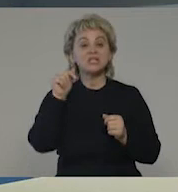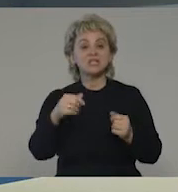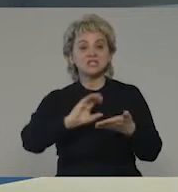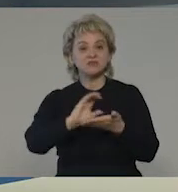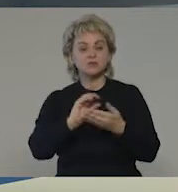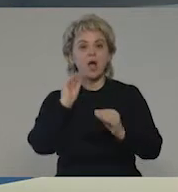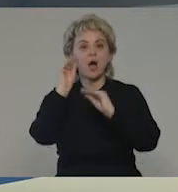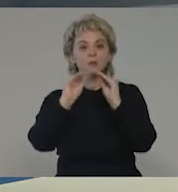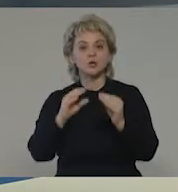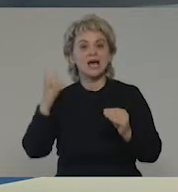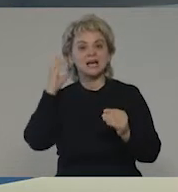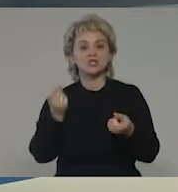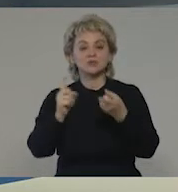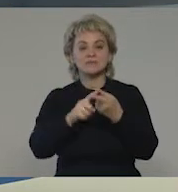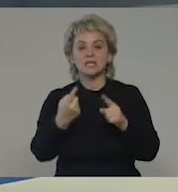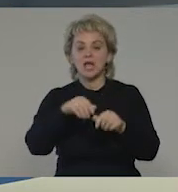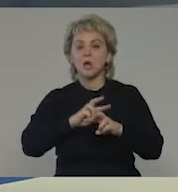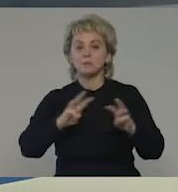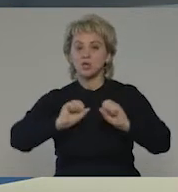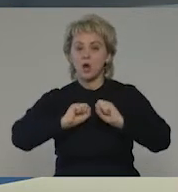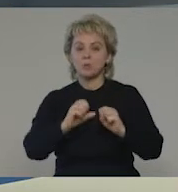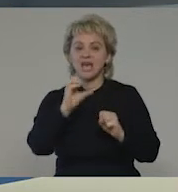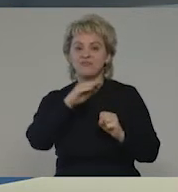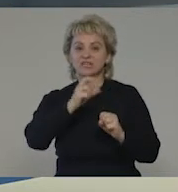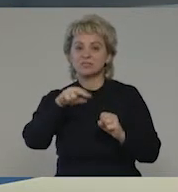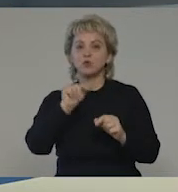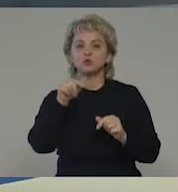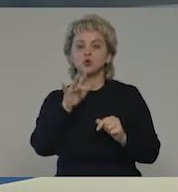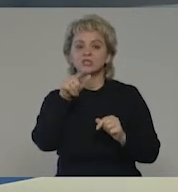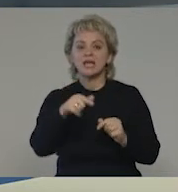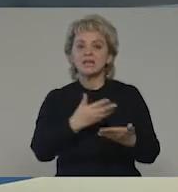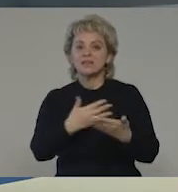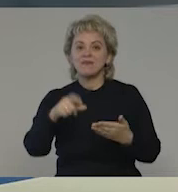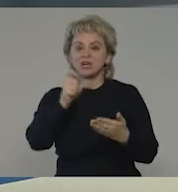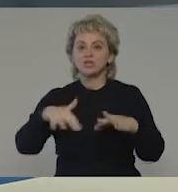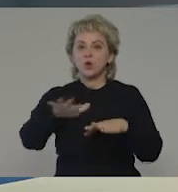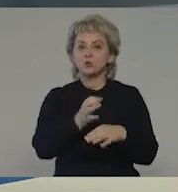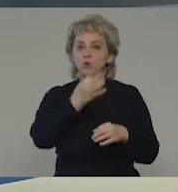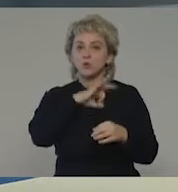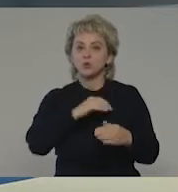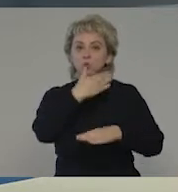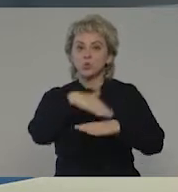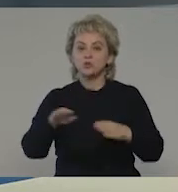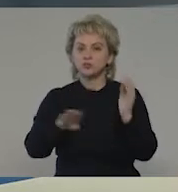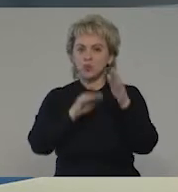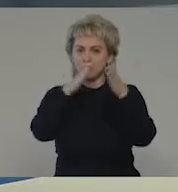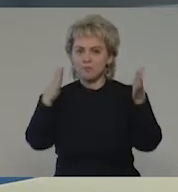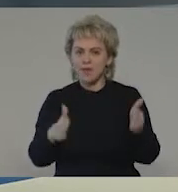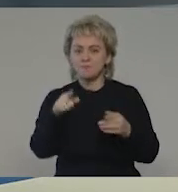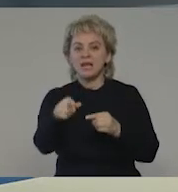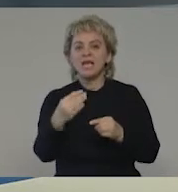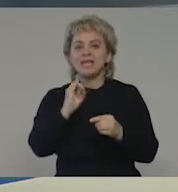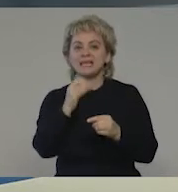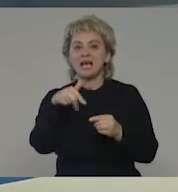Здесь выпускают оборудование радиосвязи для Минобороны и ФСБ. И в то же время товары народного потребления, уличную мебель и